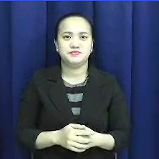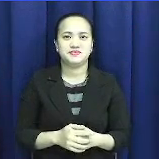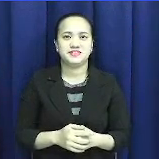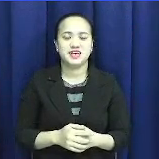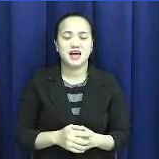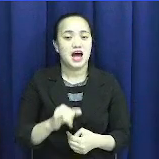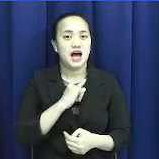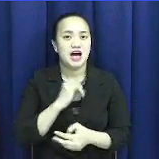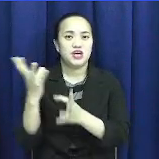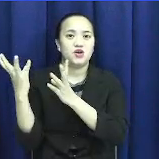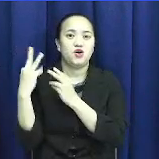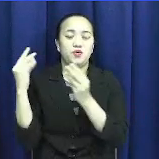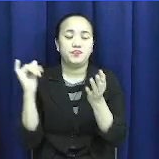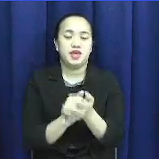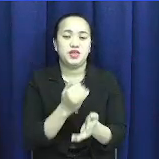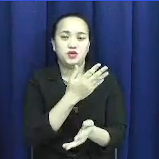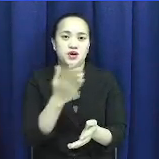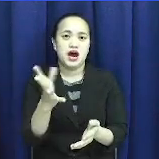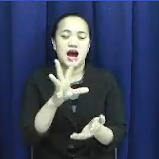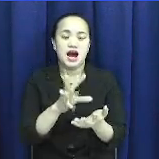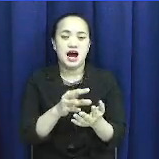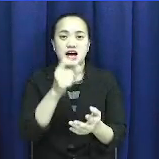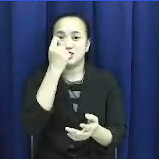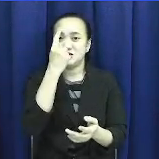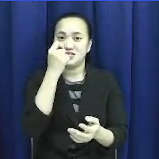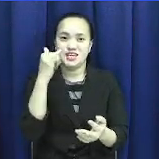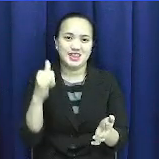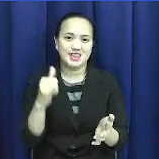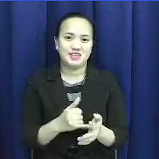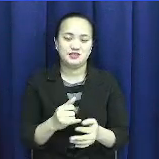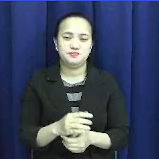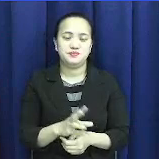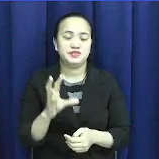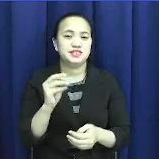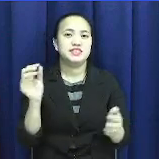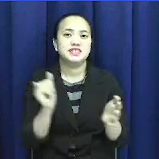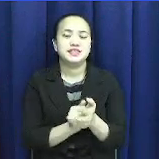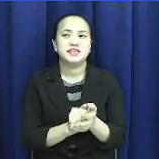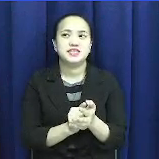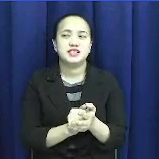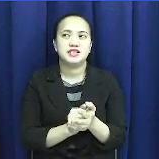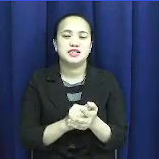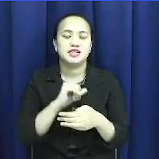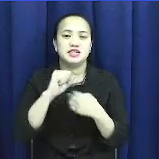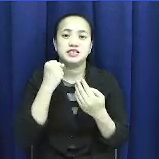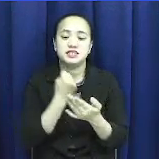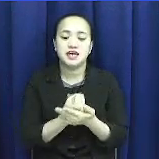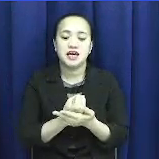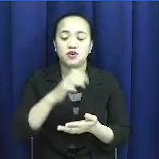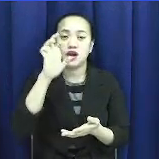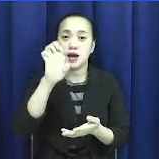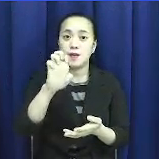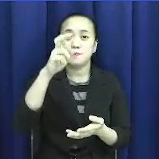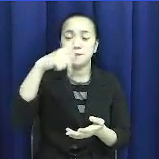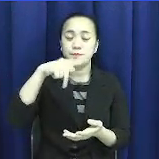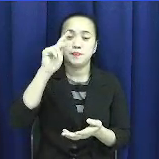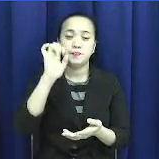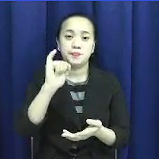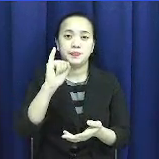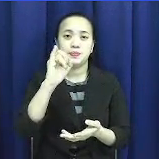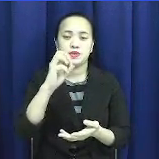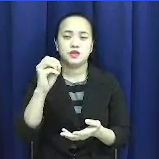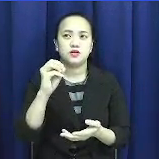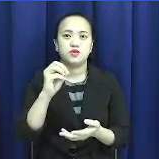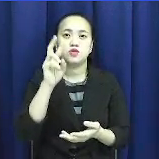na nakukuha nyo po yan, naintindihan nyo po yan. So, ito po yung episode 2 ng atin pong pag-aaral patungkol po sa priesthood of